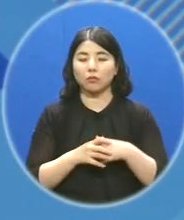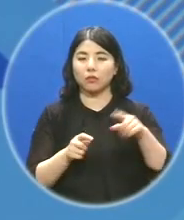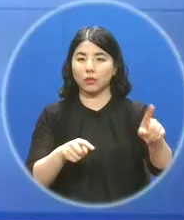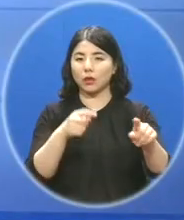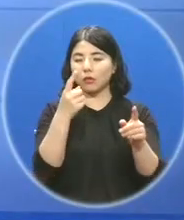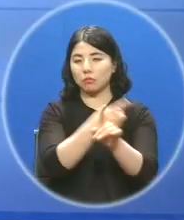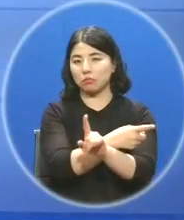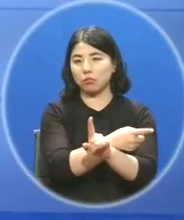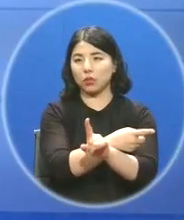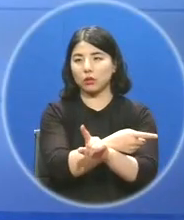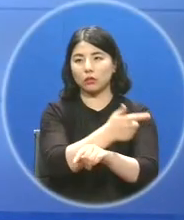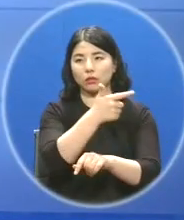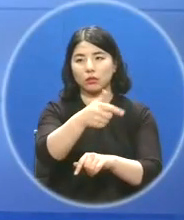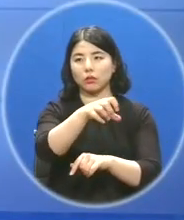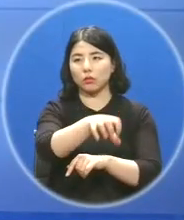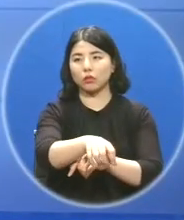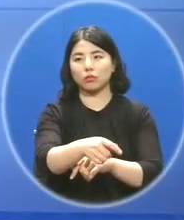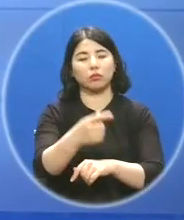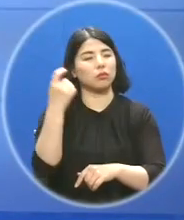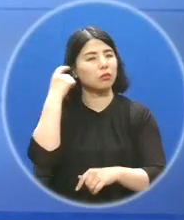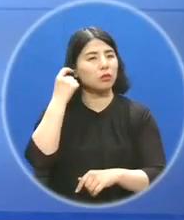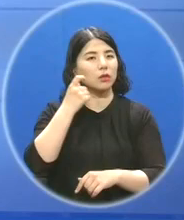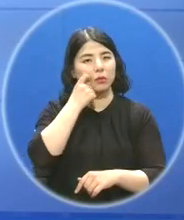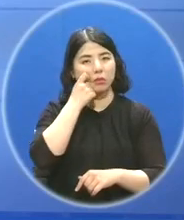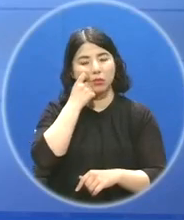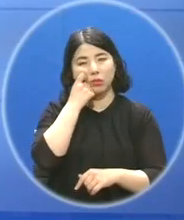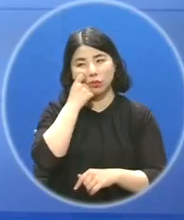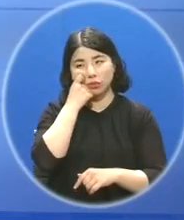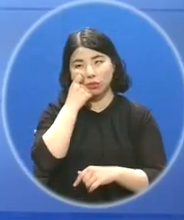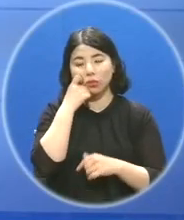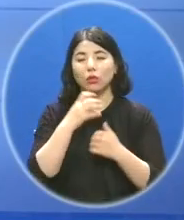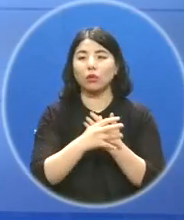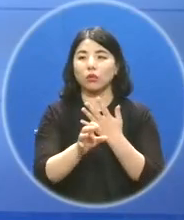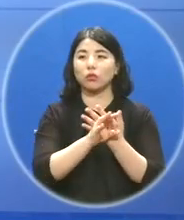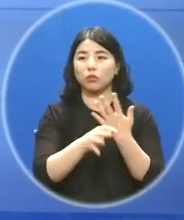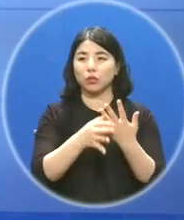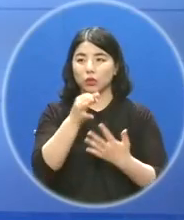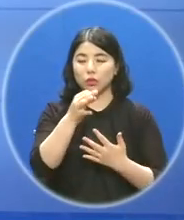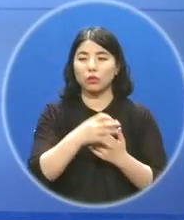크게 바꾼 곳은 이게 뭐 좀 듣지는 못했습니다. 그러니까